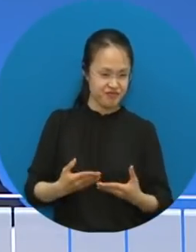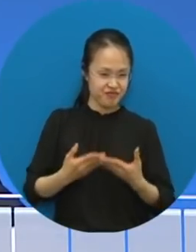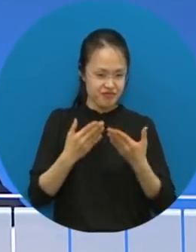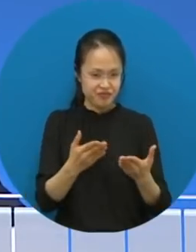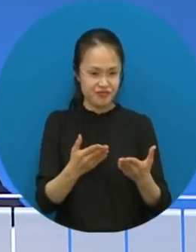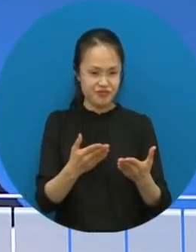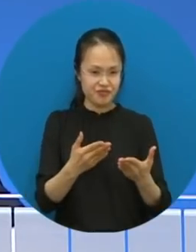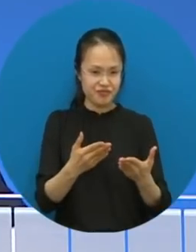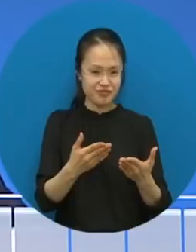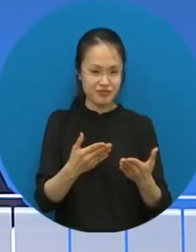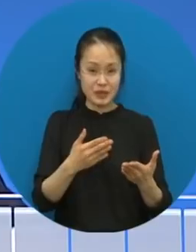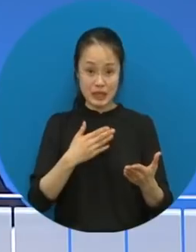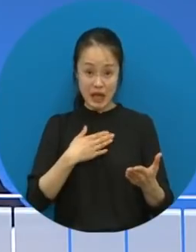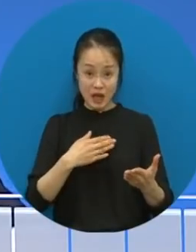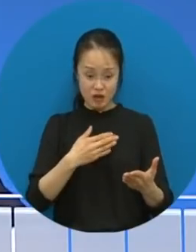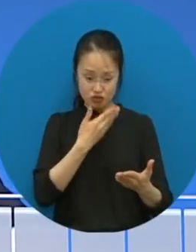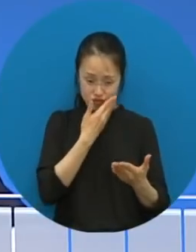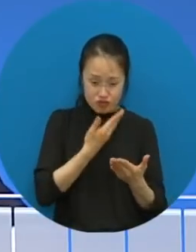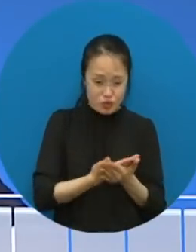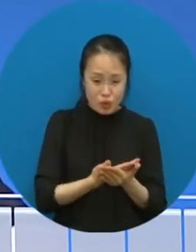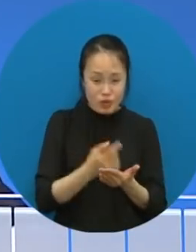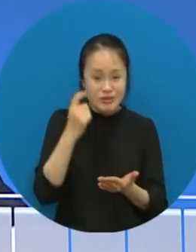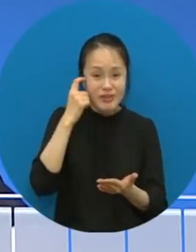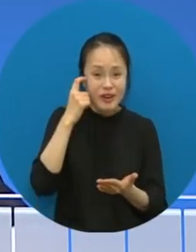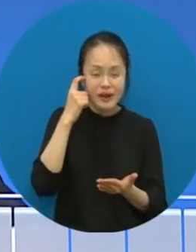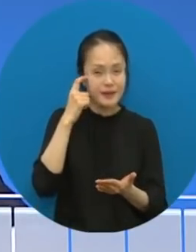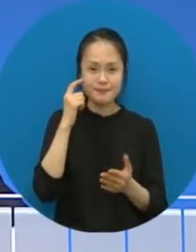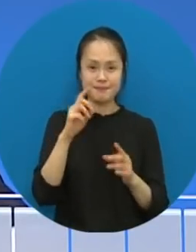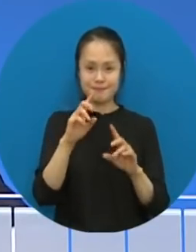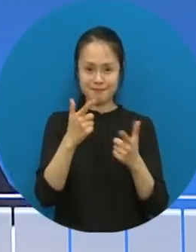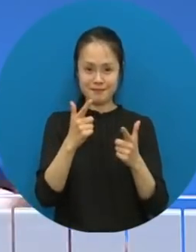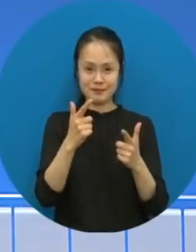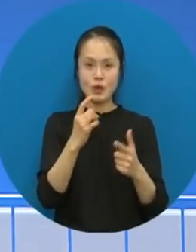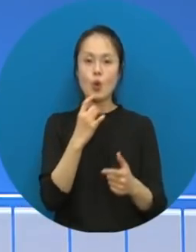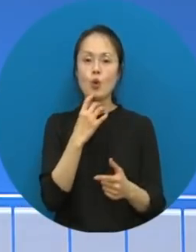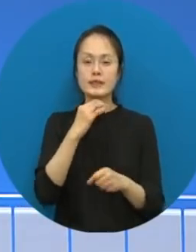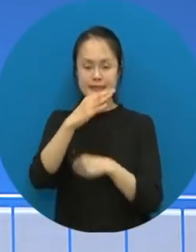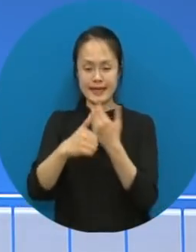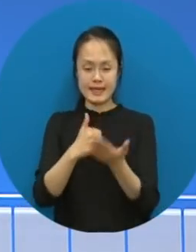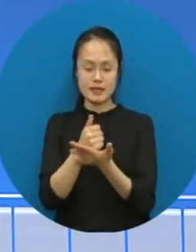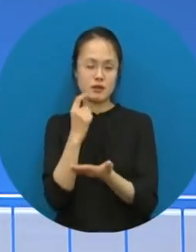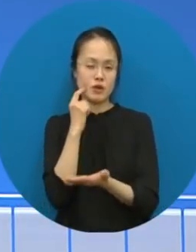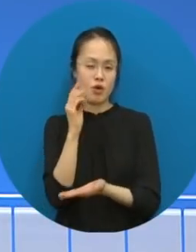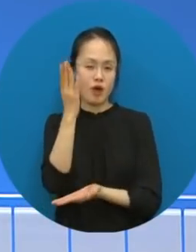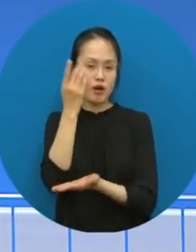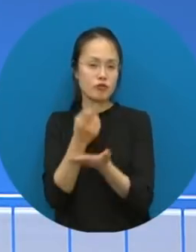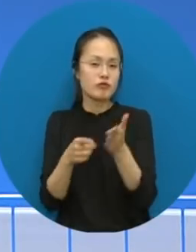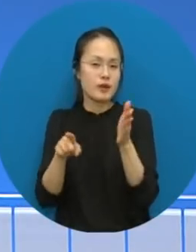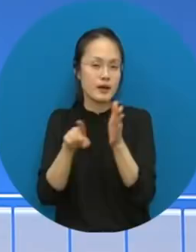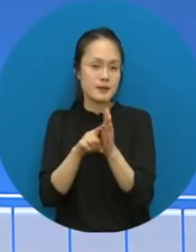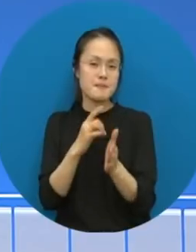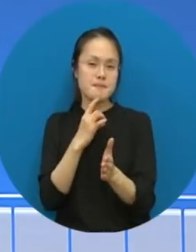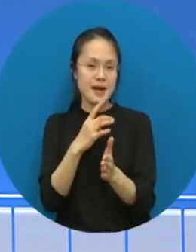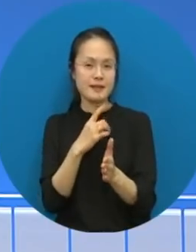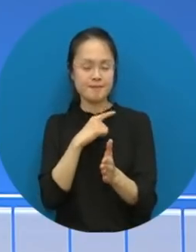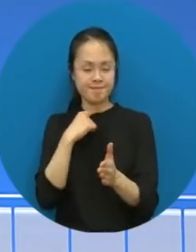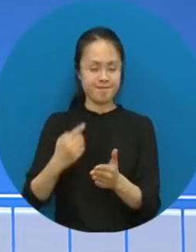자기가 중요하지 않습니다. 오직 하나님의 영광만이 중요합니다. 그래서 말씀에